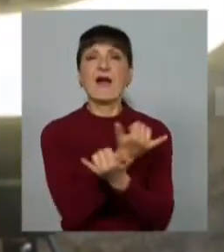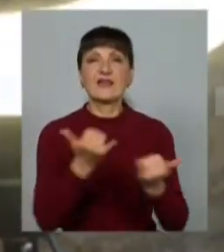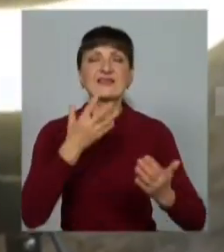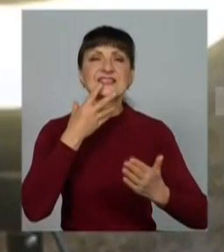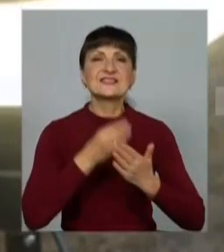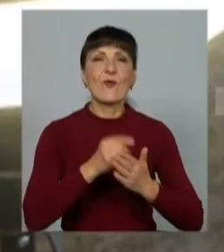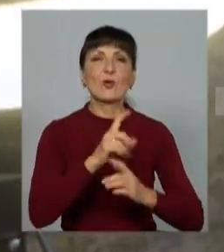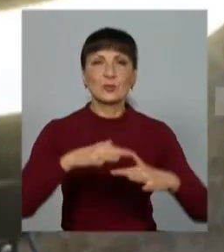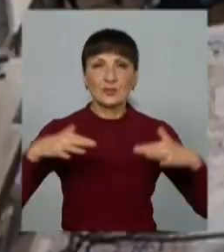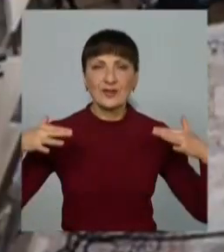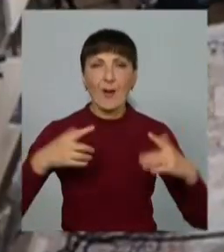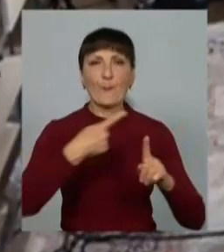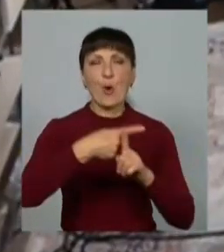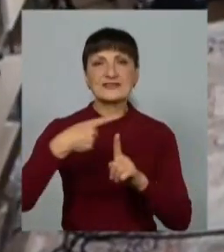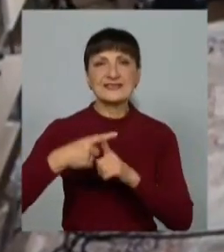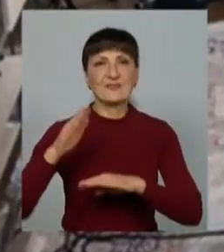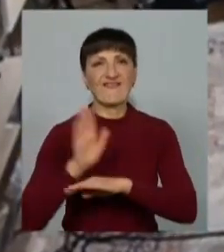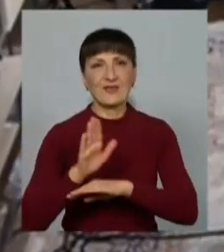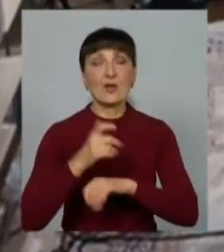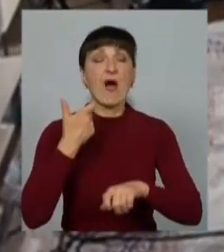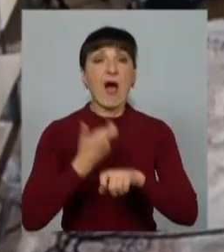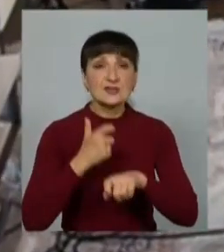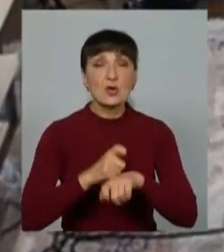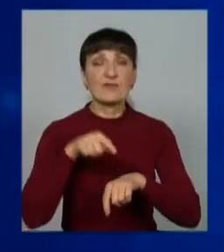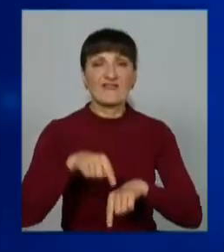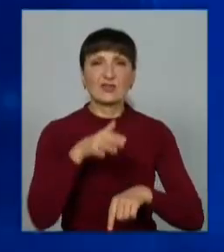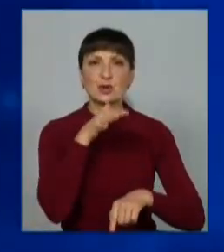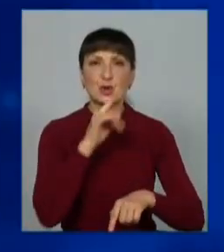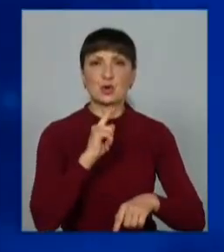фанатов позитивным контентом. Особенно в такое сложное время.